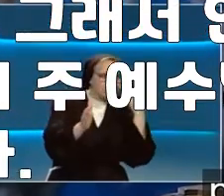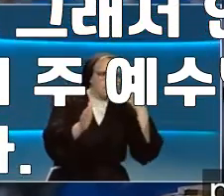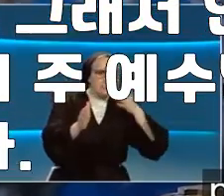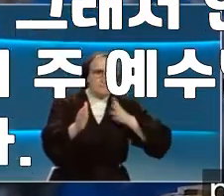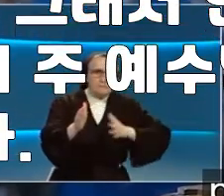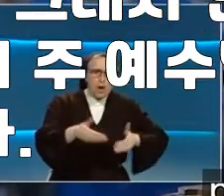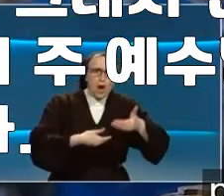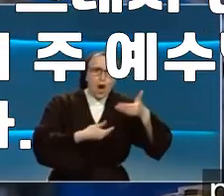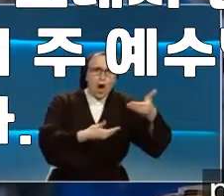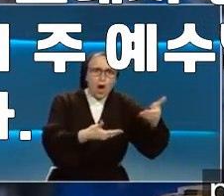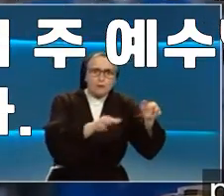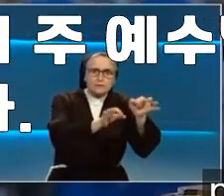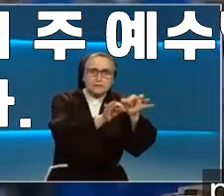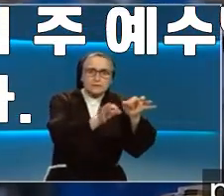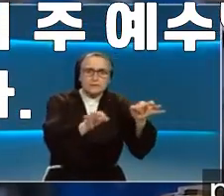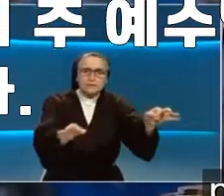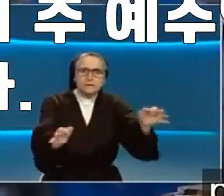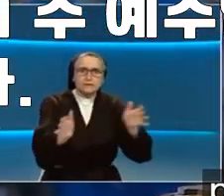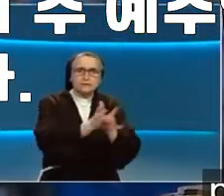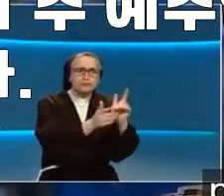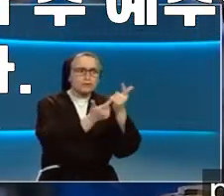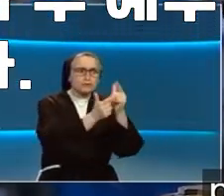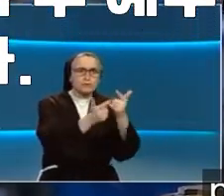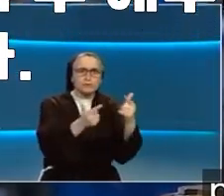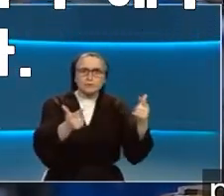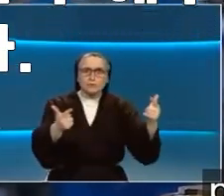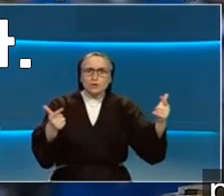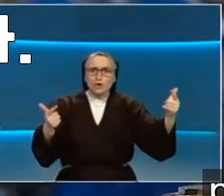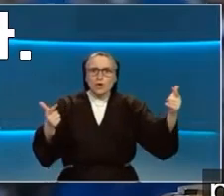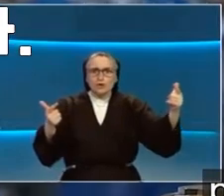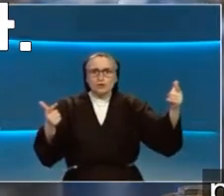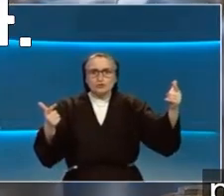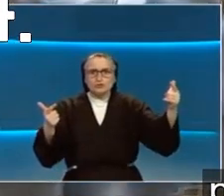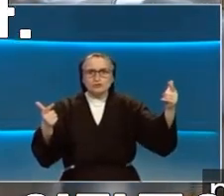corpo del Signore Gesù.